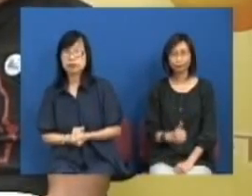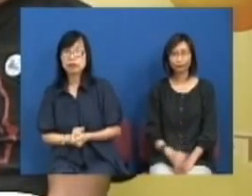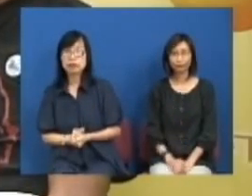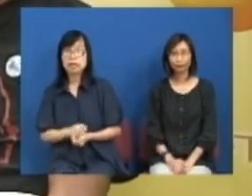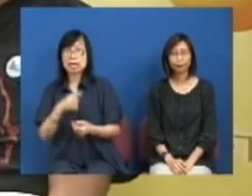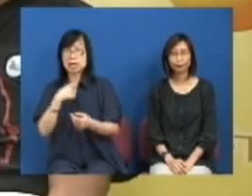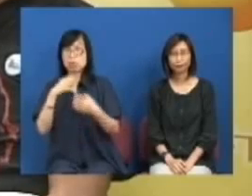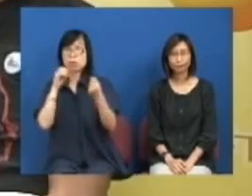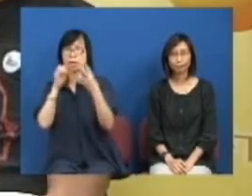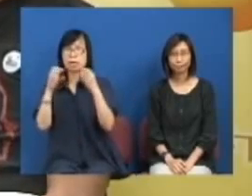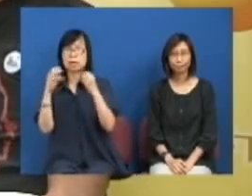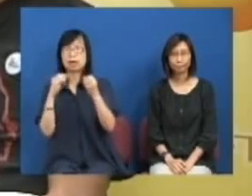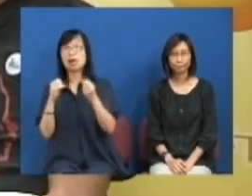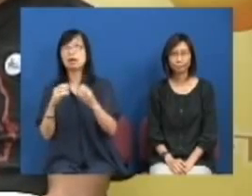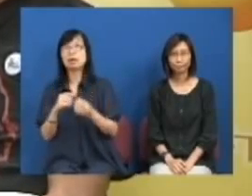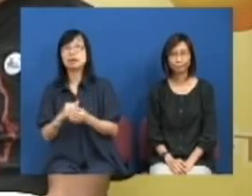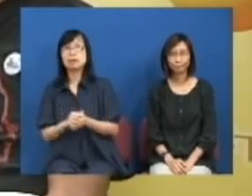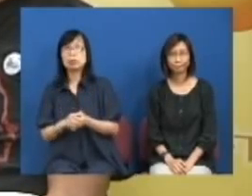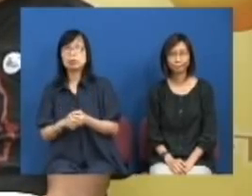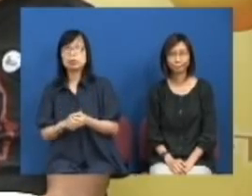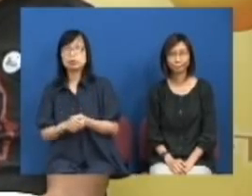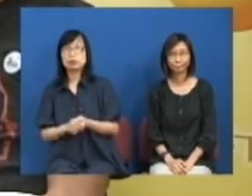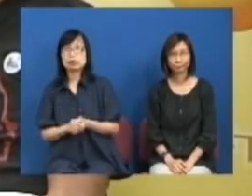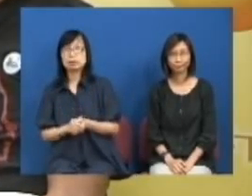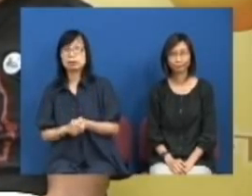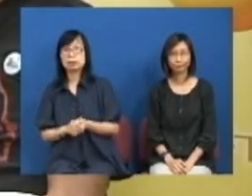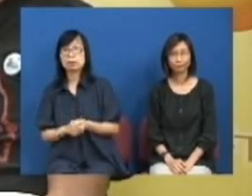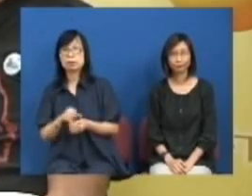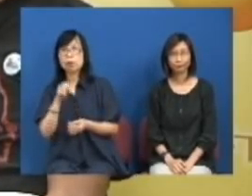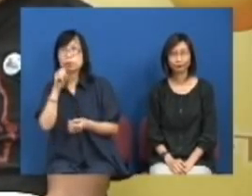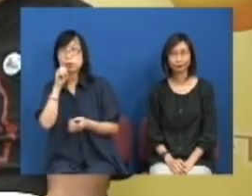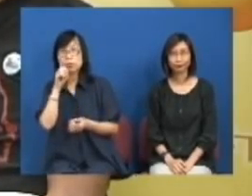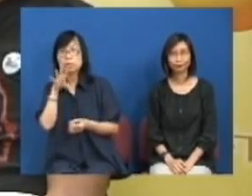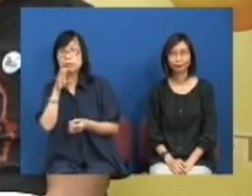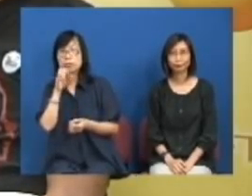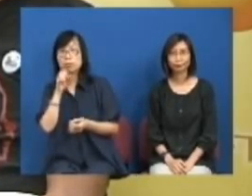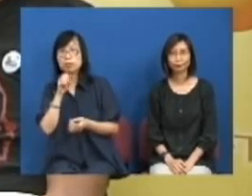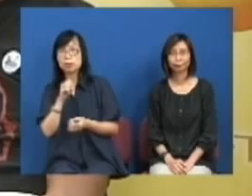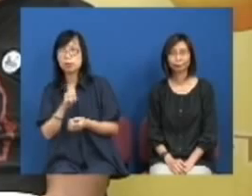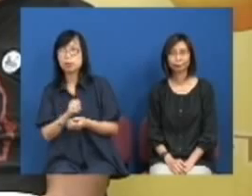商量啦，係咪？即係始終話就講到尾就係，